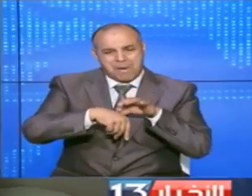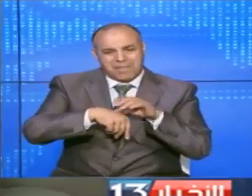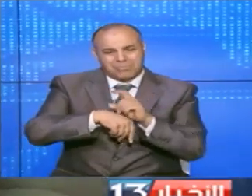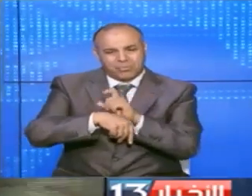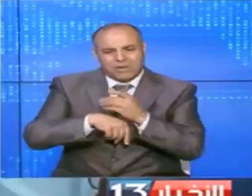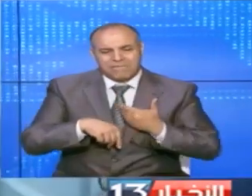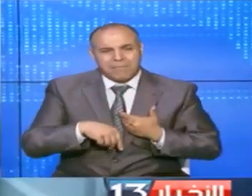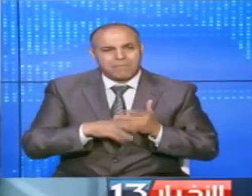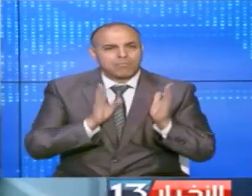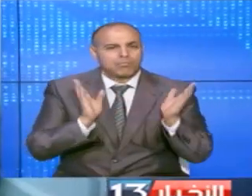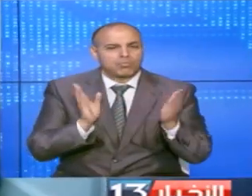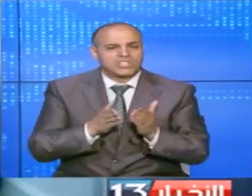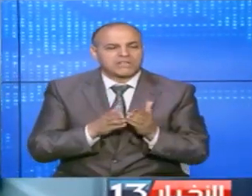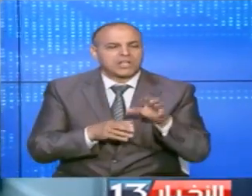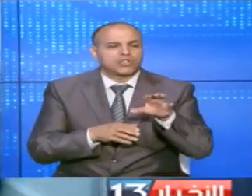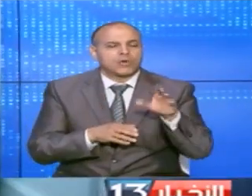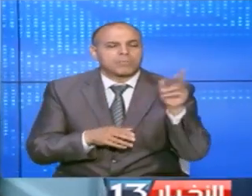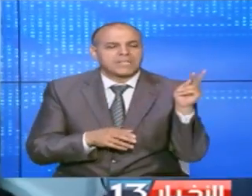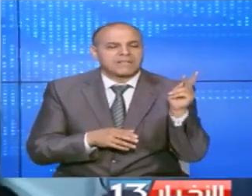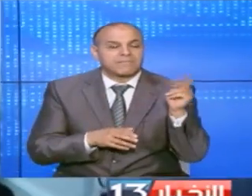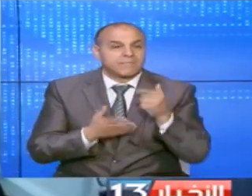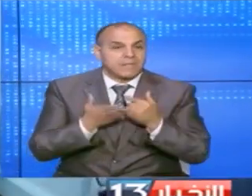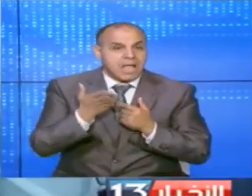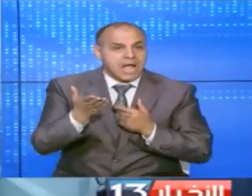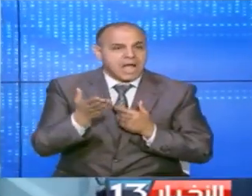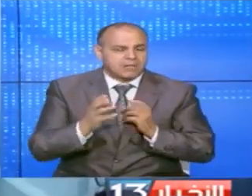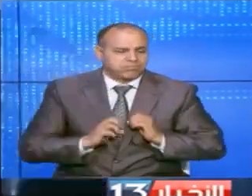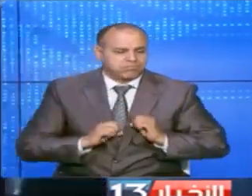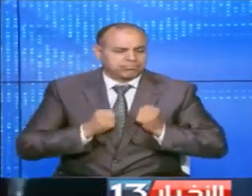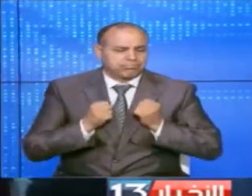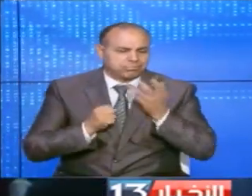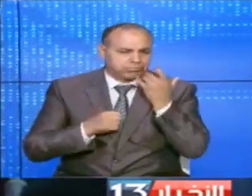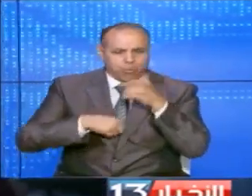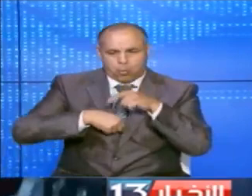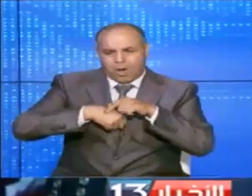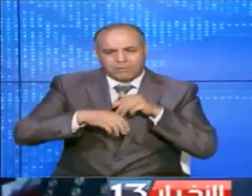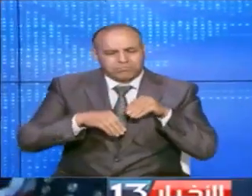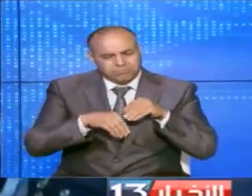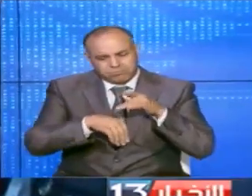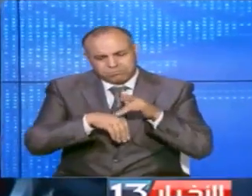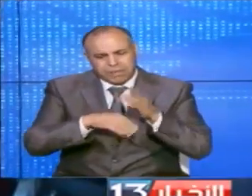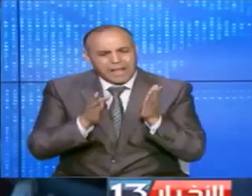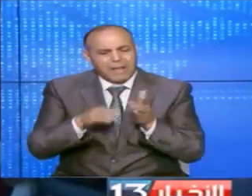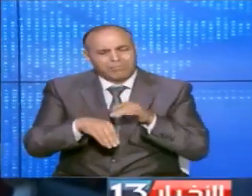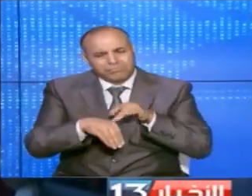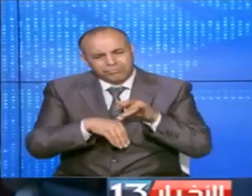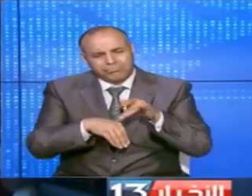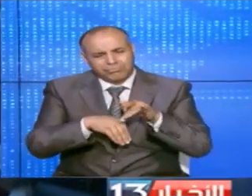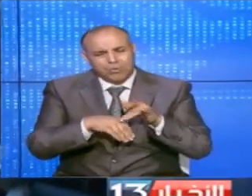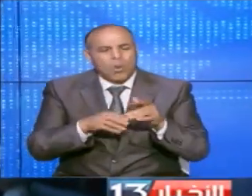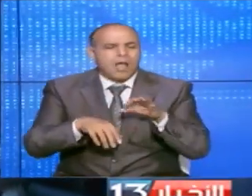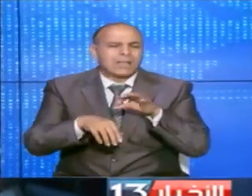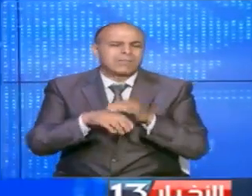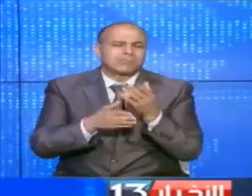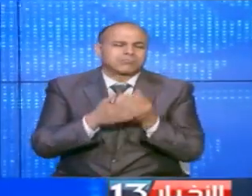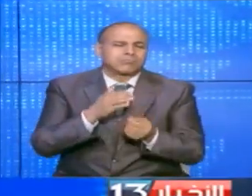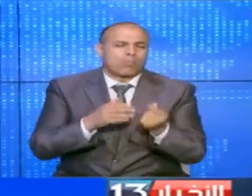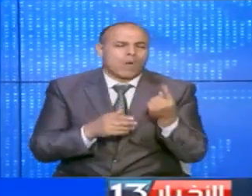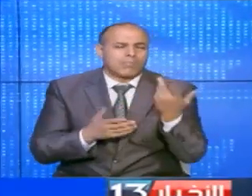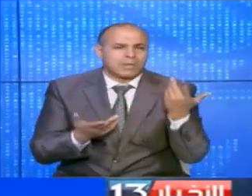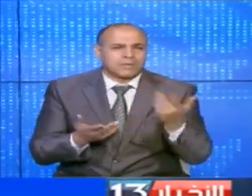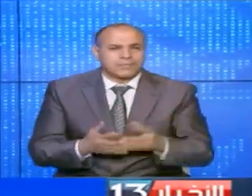بالمستشفى الجهوي بالكاف وتدمر من تاخر المواعيد الطبيه جراء نقص الاطار الطبي